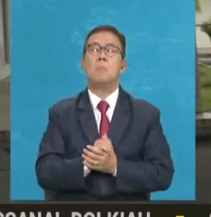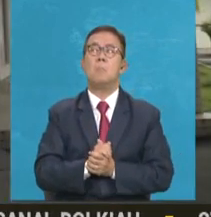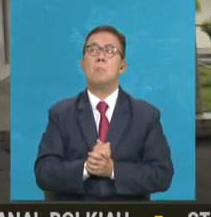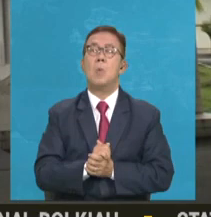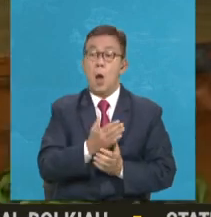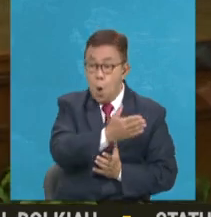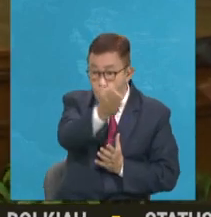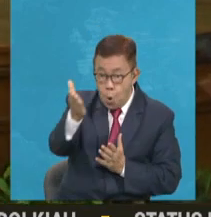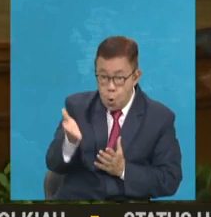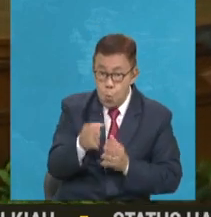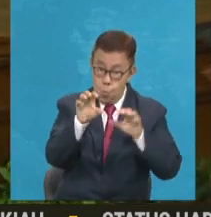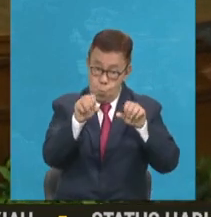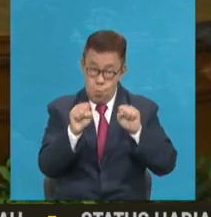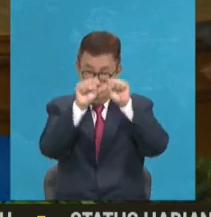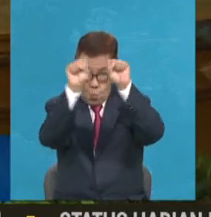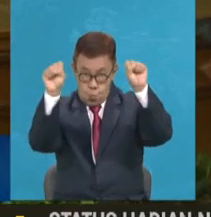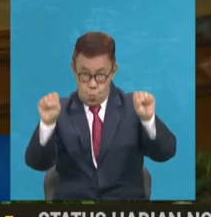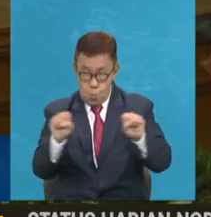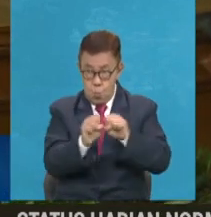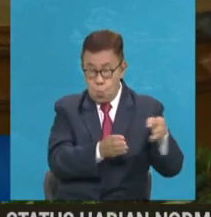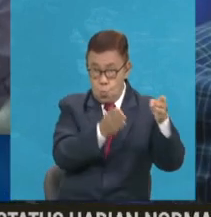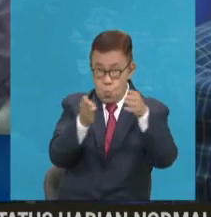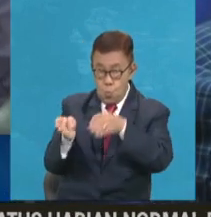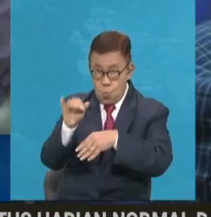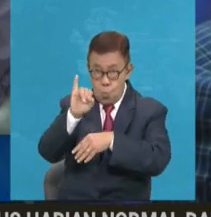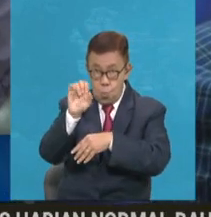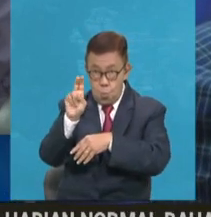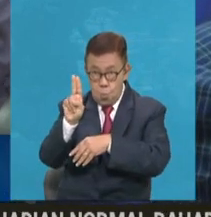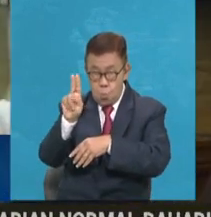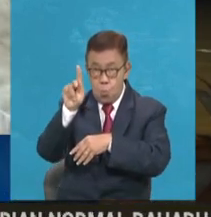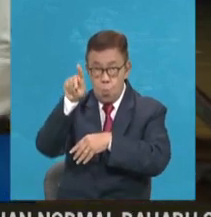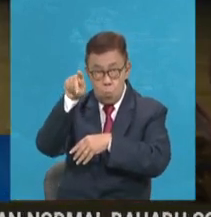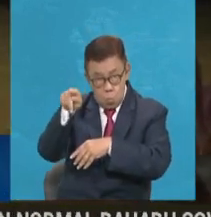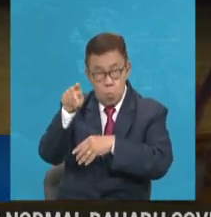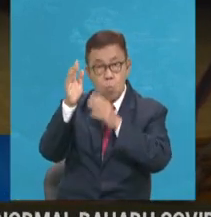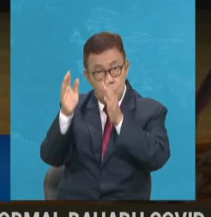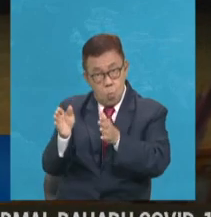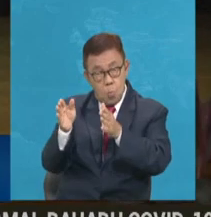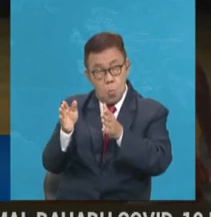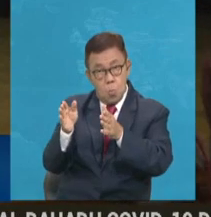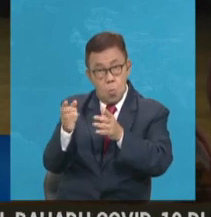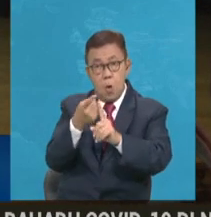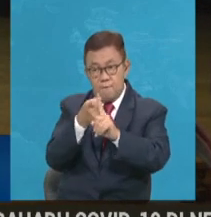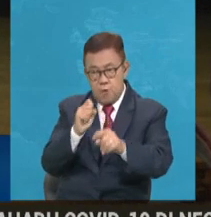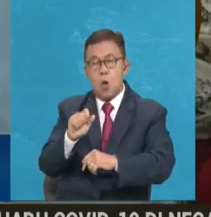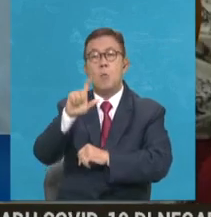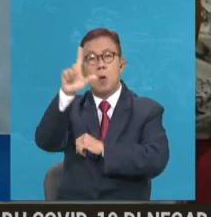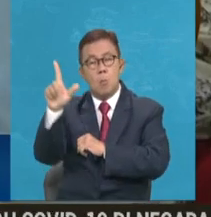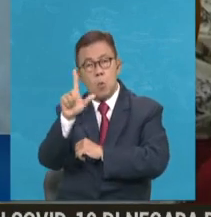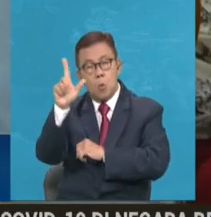Mereka menerima si Joel disampaikan oleh Awang suit bin Haji Abdul Wahab pemangku pengarah dewan bahasa dan pustaka